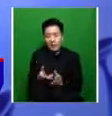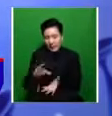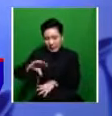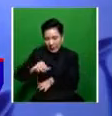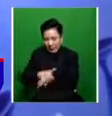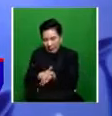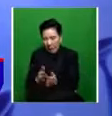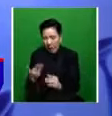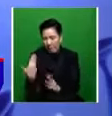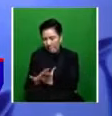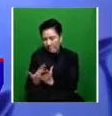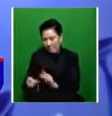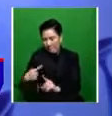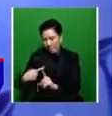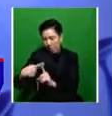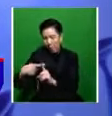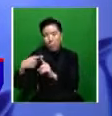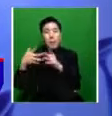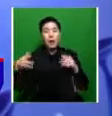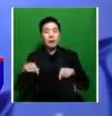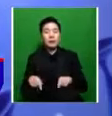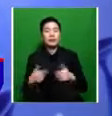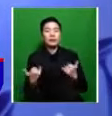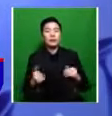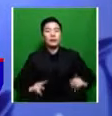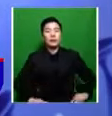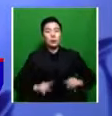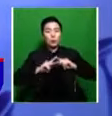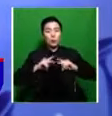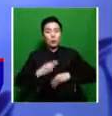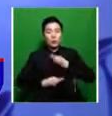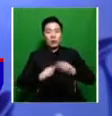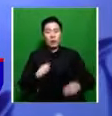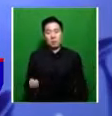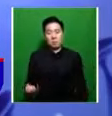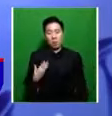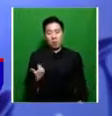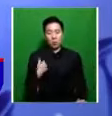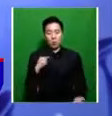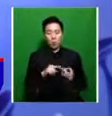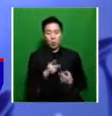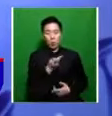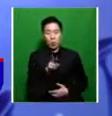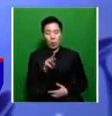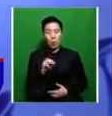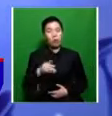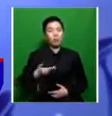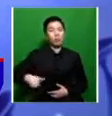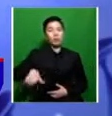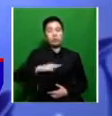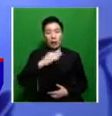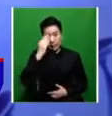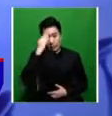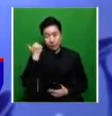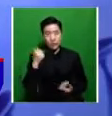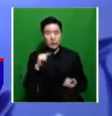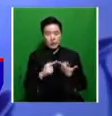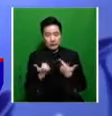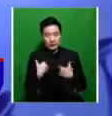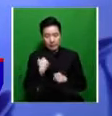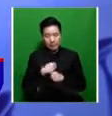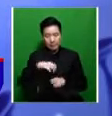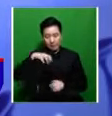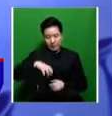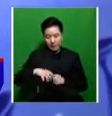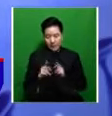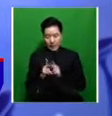กอฮอล์นี่เนี่ยวันนี้เนี่ยทางกระทรวงพาณิชย์ก็ได้รายงานต่อคณะรัฐมนตรีให้ทราบนะคะว่าจะมีการจัดตั้ง